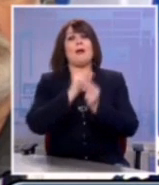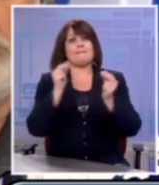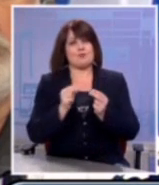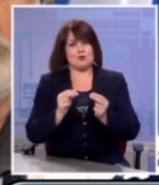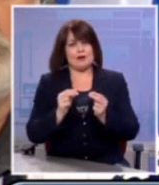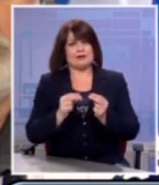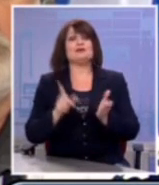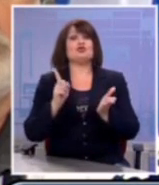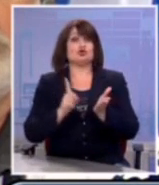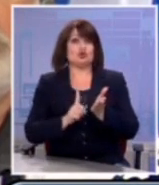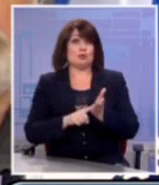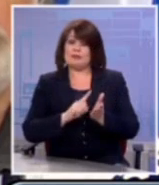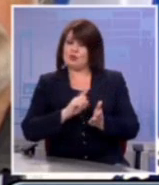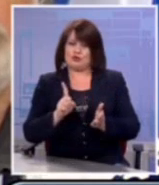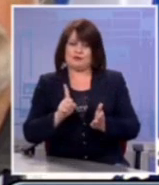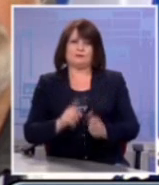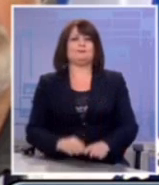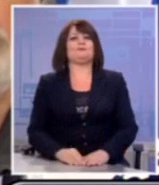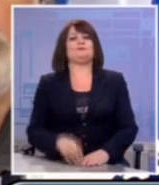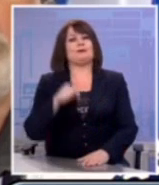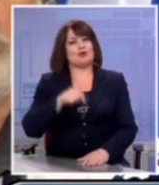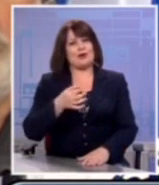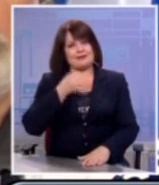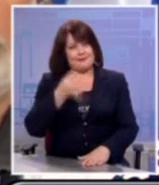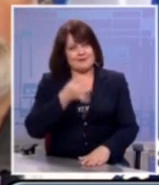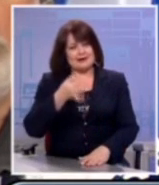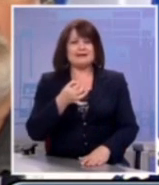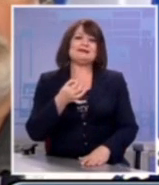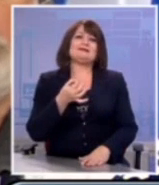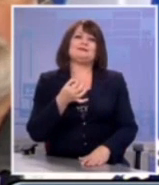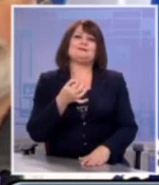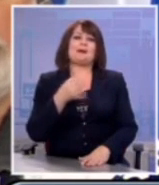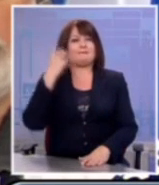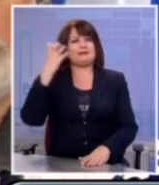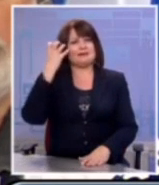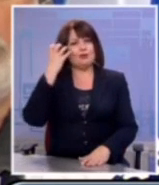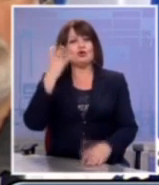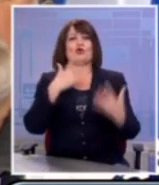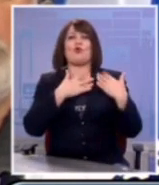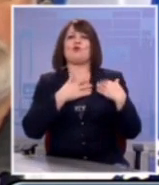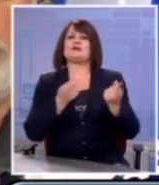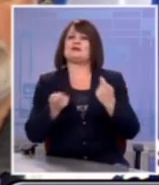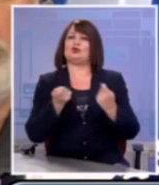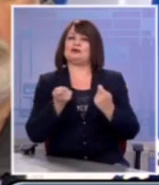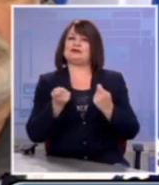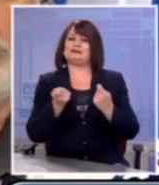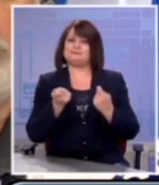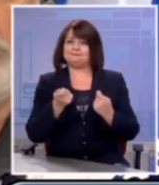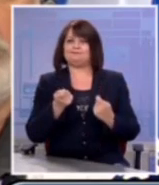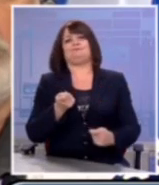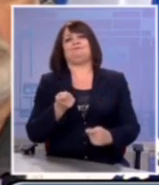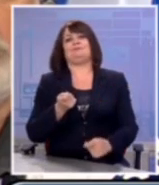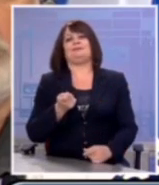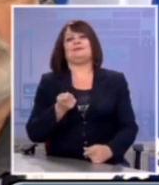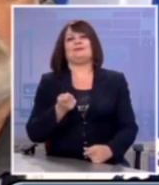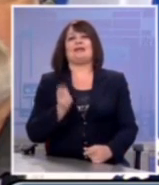είναι νομιμοποιημένο. Δίνω το λόγο αμέσως στον επιστημονικό συντονιστή της Επιτροπής